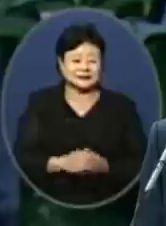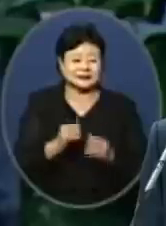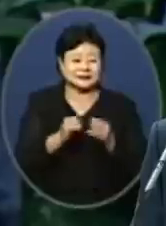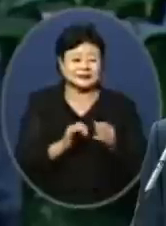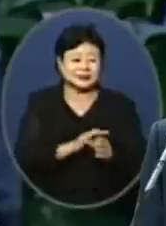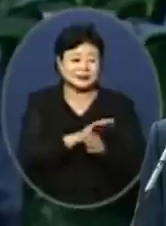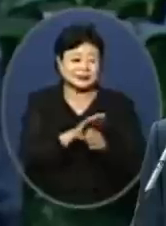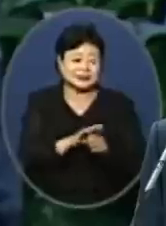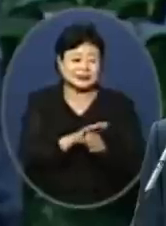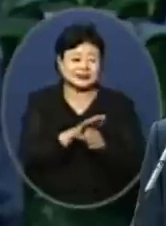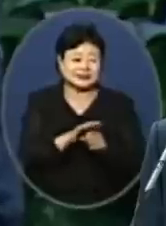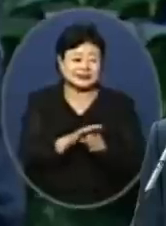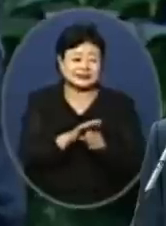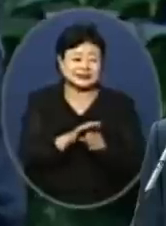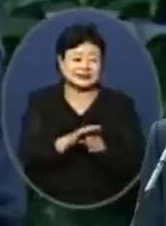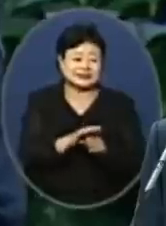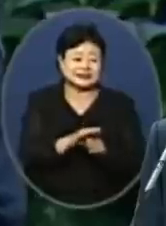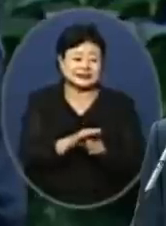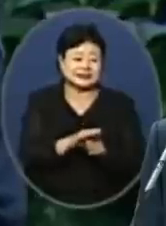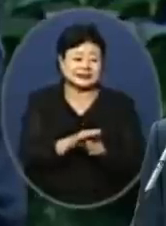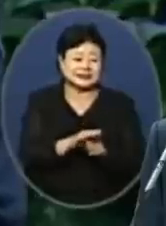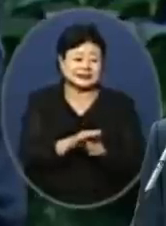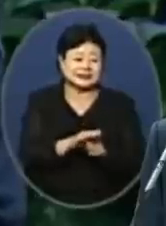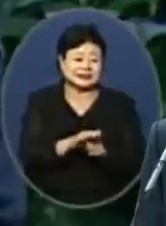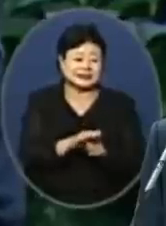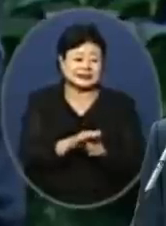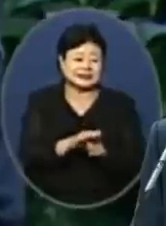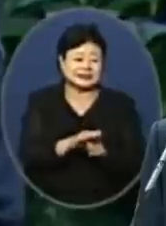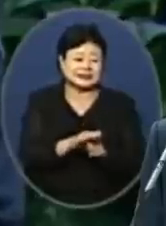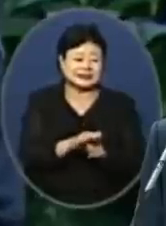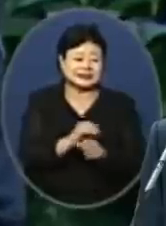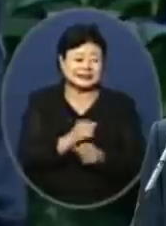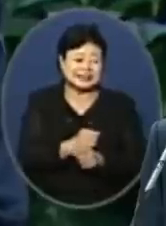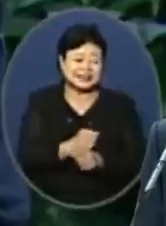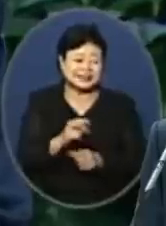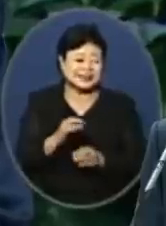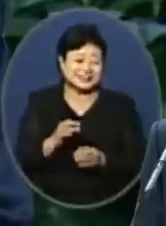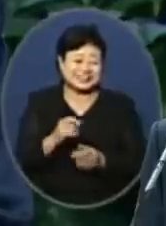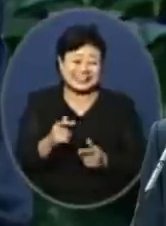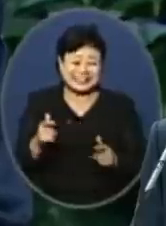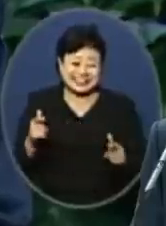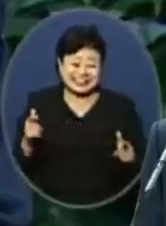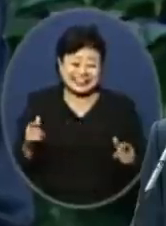사랑 요한 3서 2장 노래를 안 부르고 시작했네.